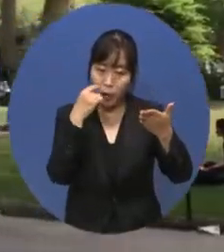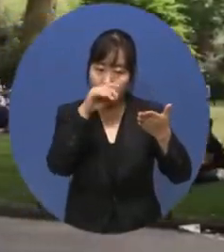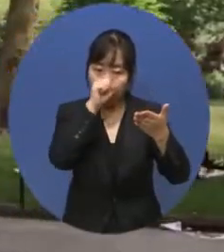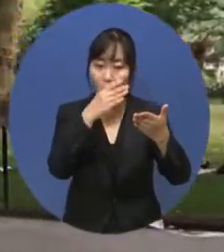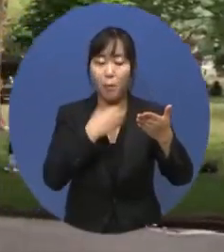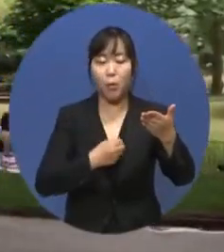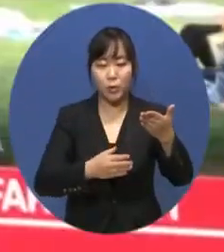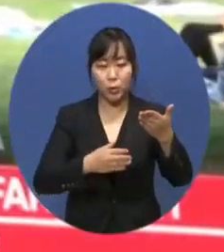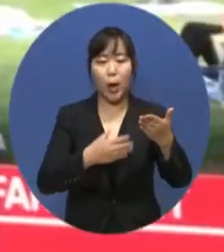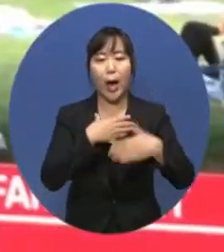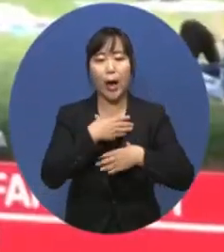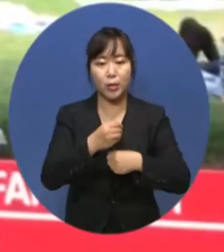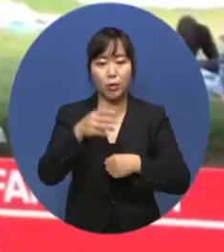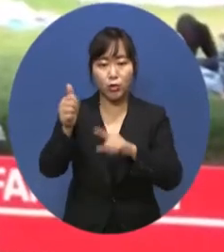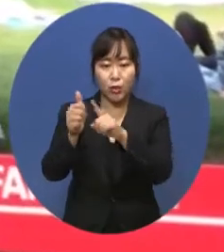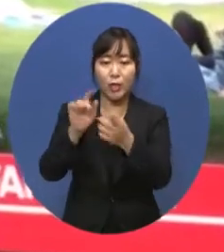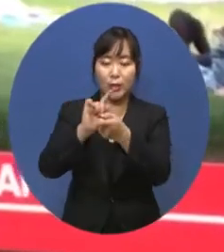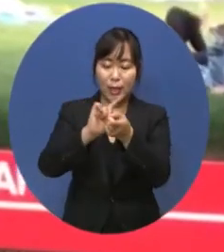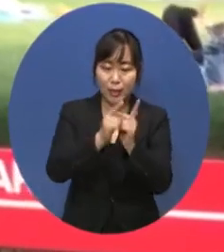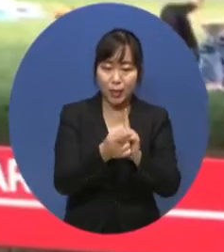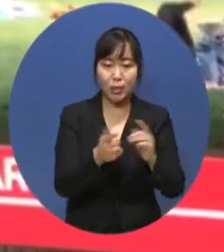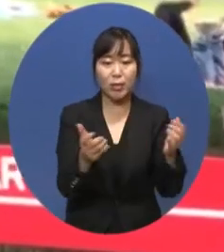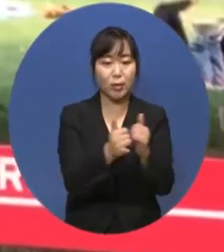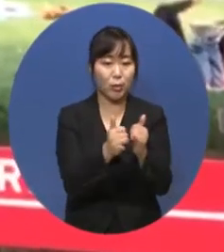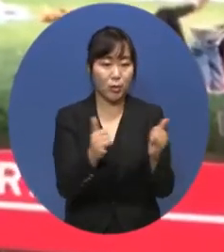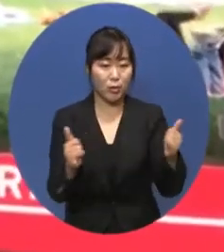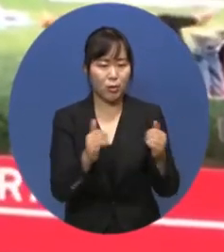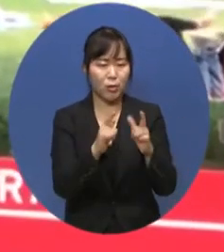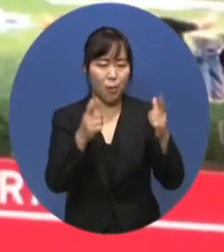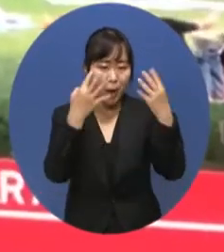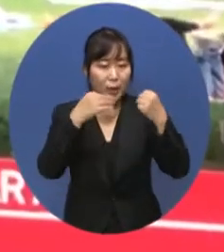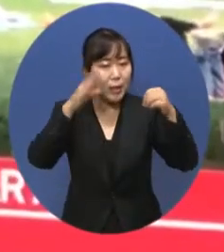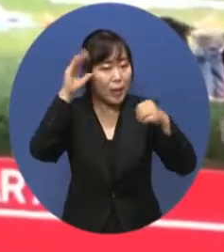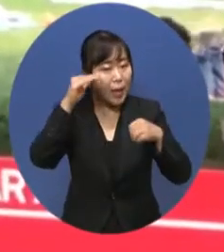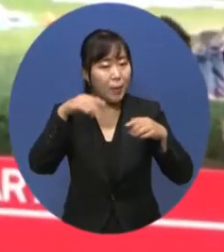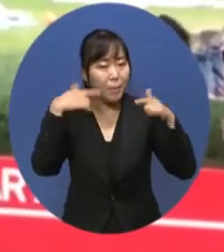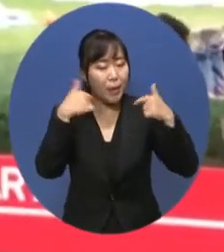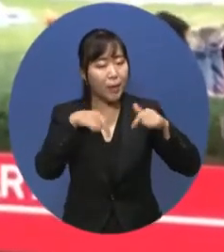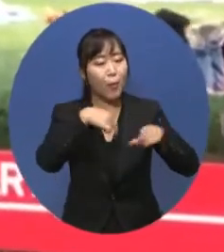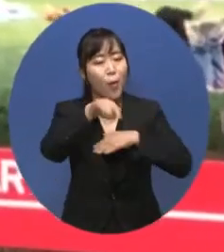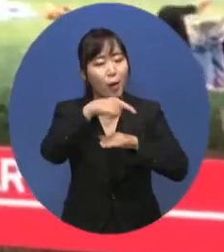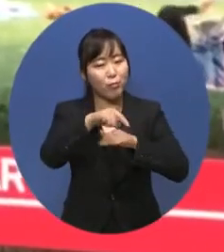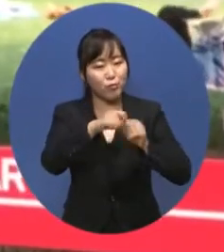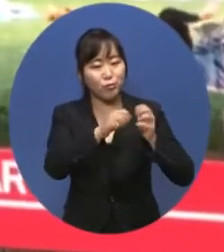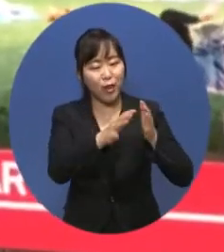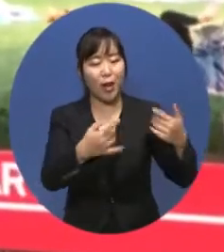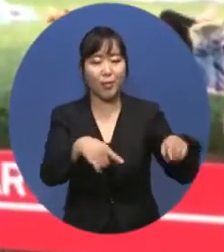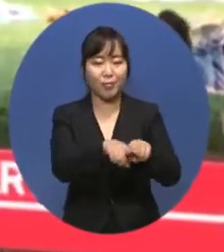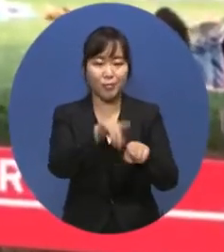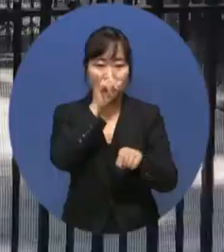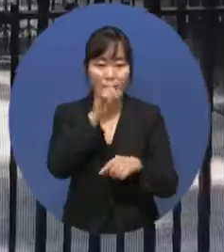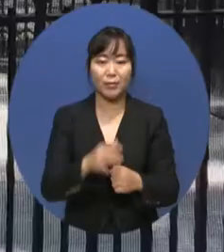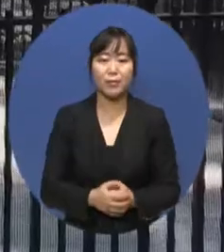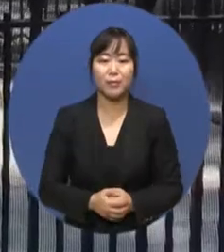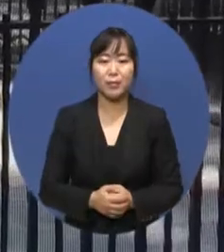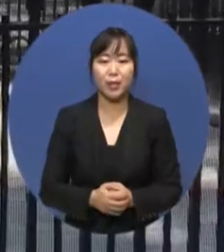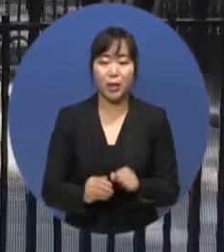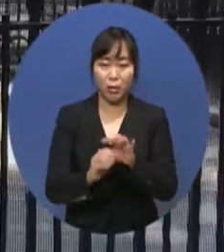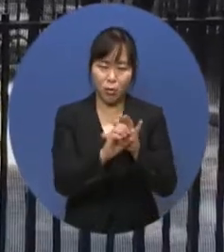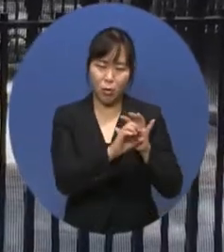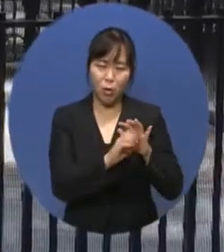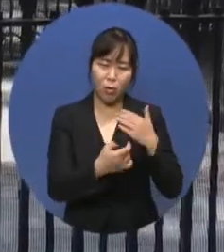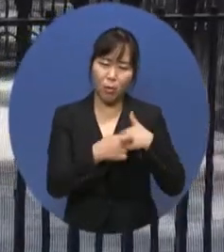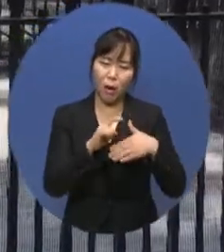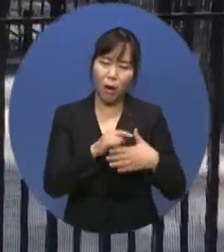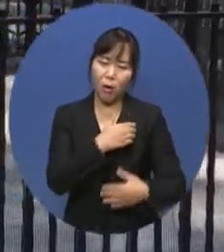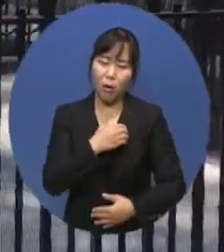복지로 안전하게 주인을 대신해 직원들은 여러 마리의 개를 매일 산책을 시키고 있습니다. 코로나19로 마음의